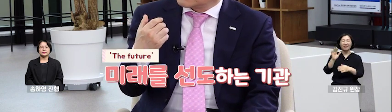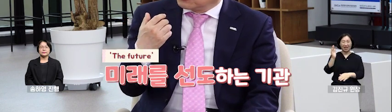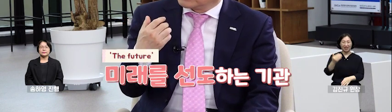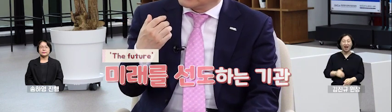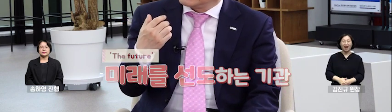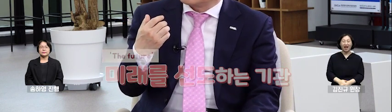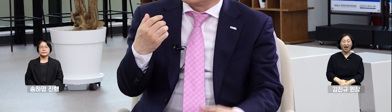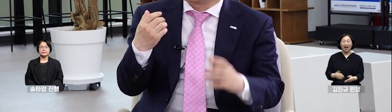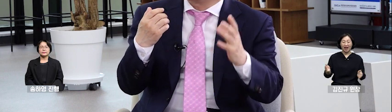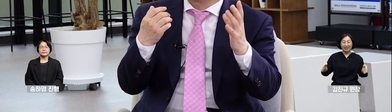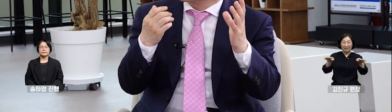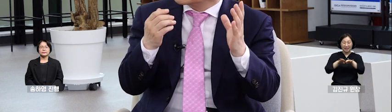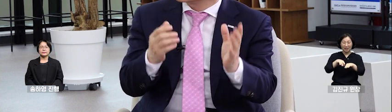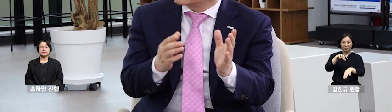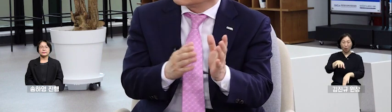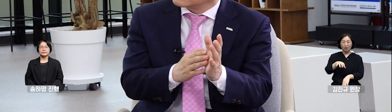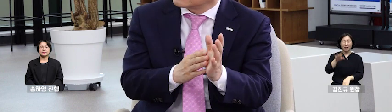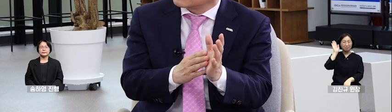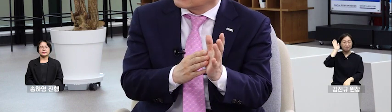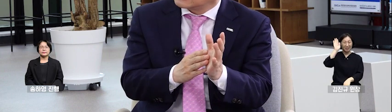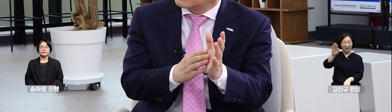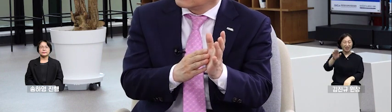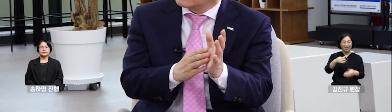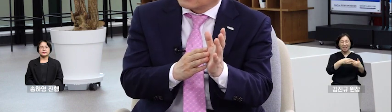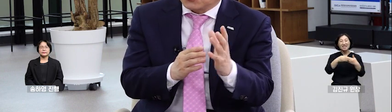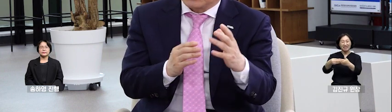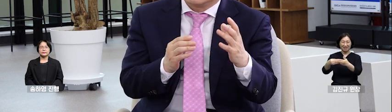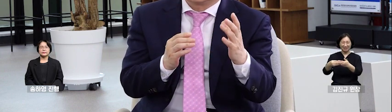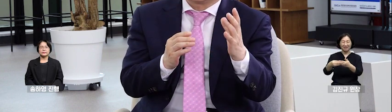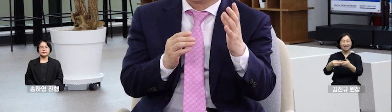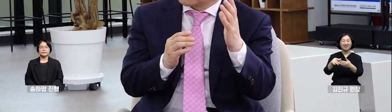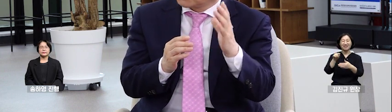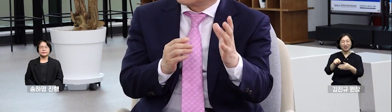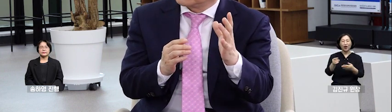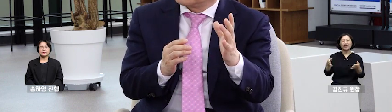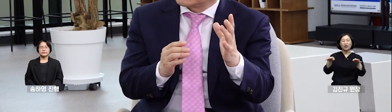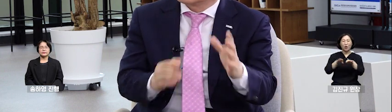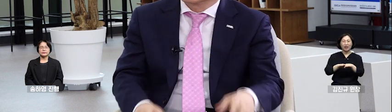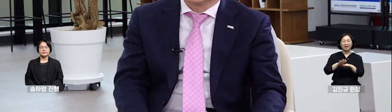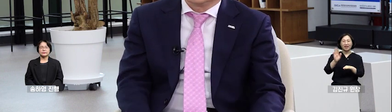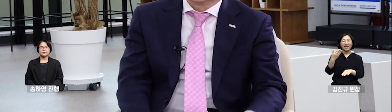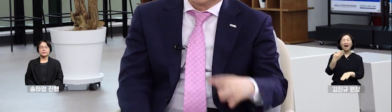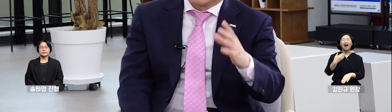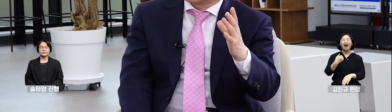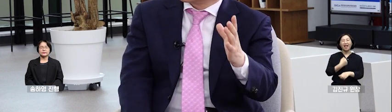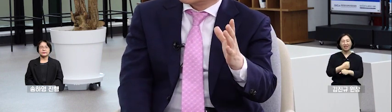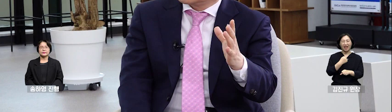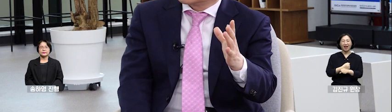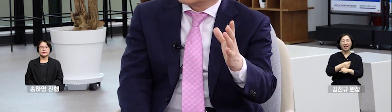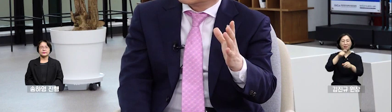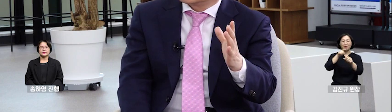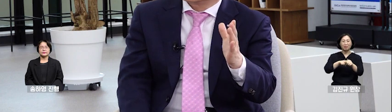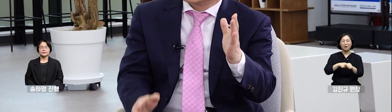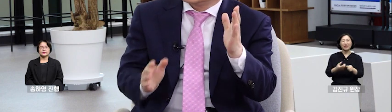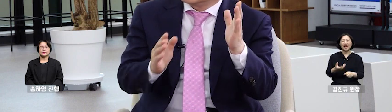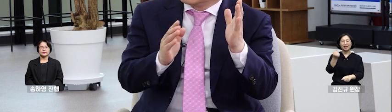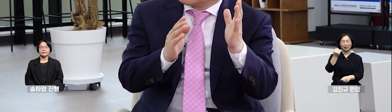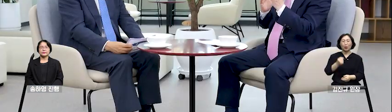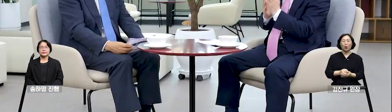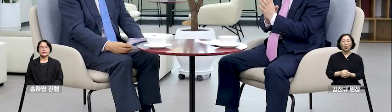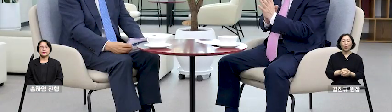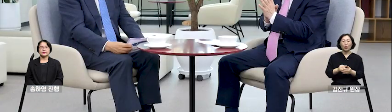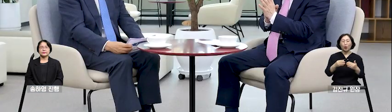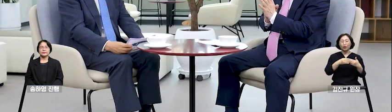진흥원이 미래를 손도 않은 기간이 되어야 된다 라고 하는 그런 슬로건을 만들어서 미래를 손 관람 어떻게 되냐 키